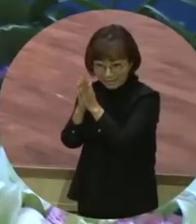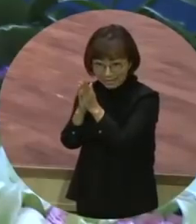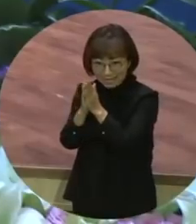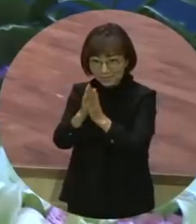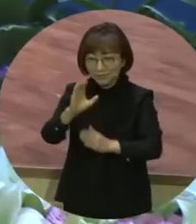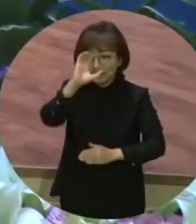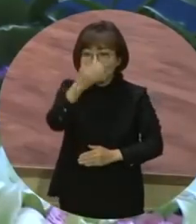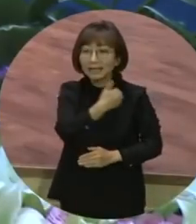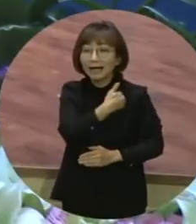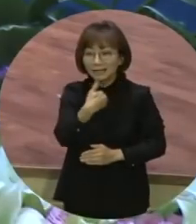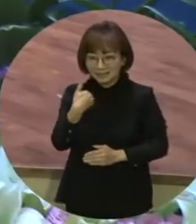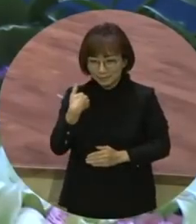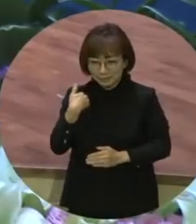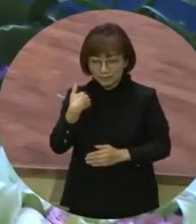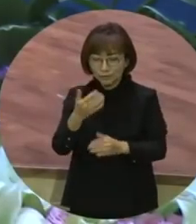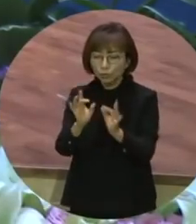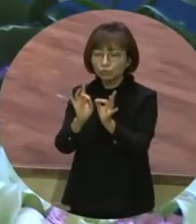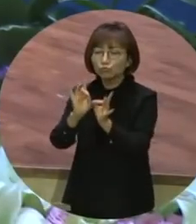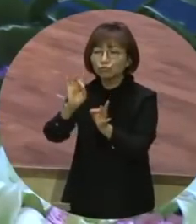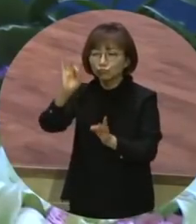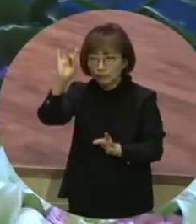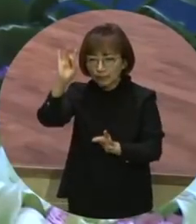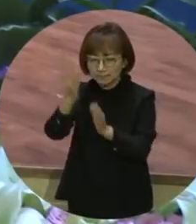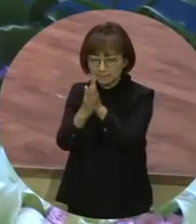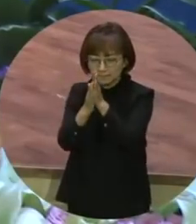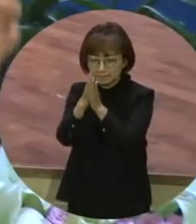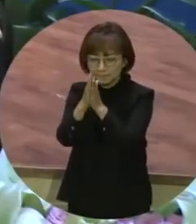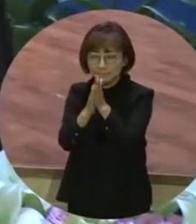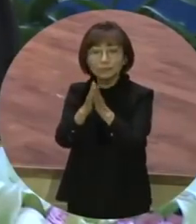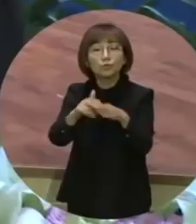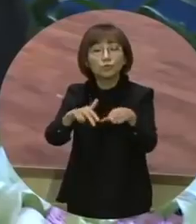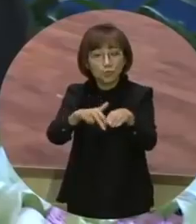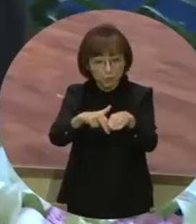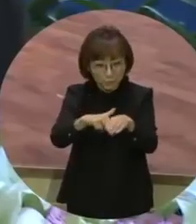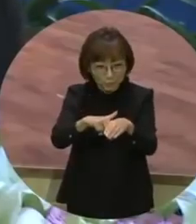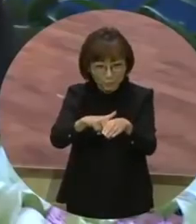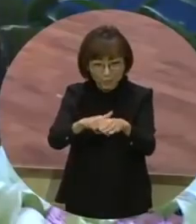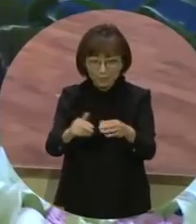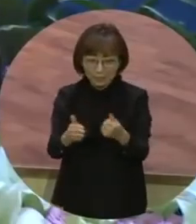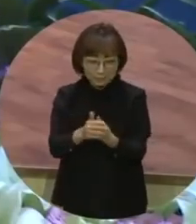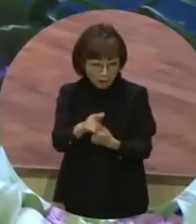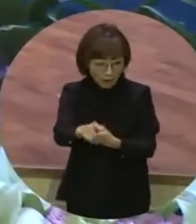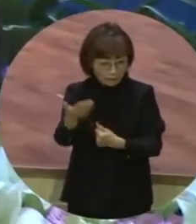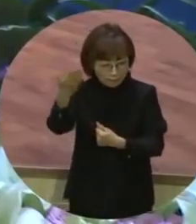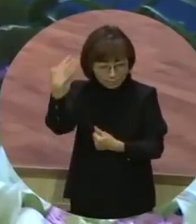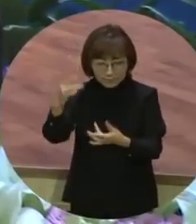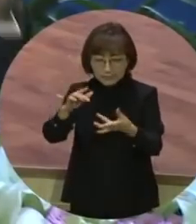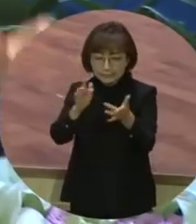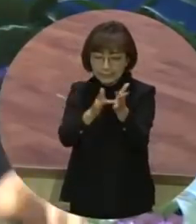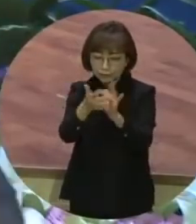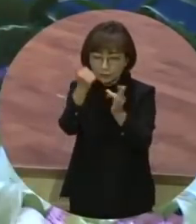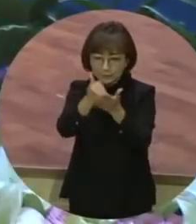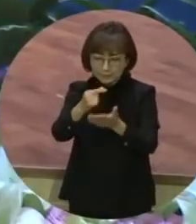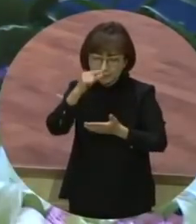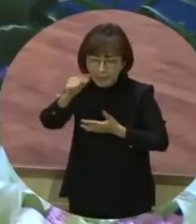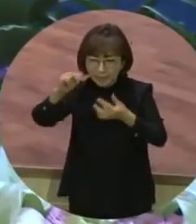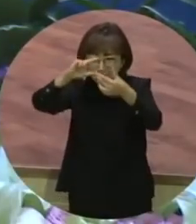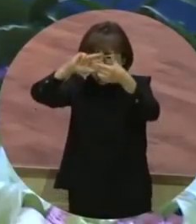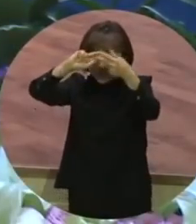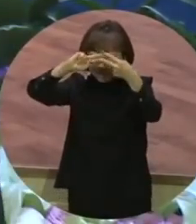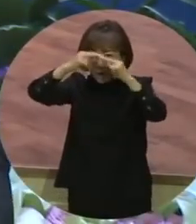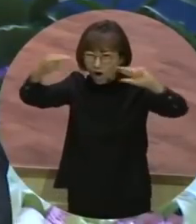종교 자체가 우상 종교입니다. 그래서 예수님이 서신 가시 면류관, 그 우상, 그 가시